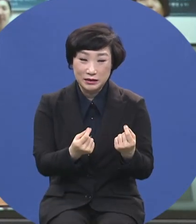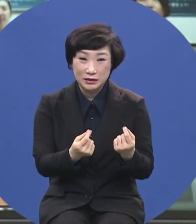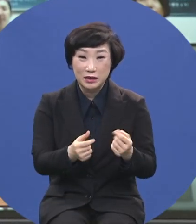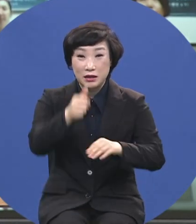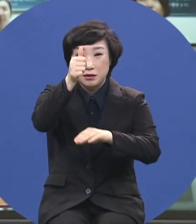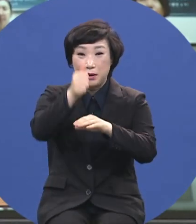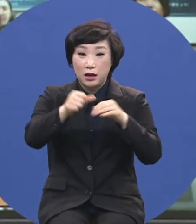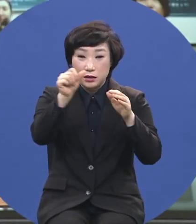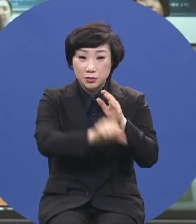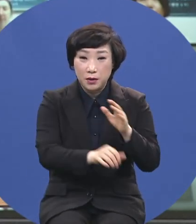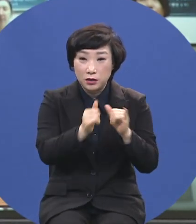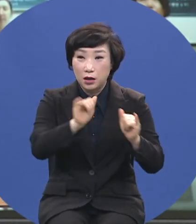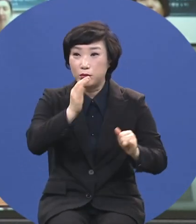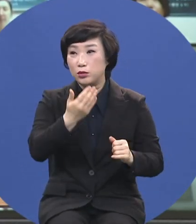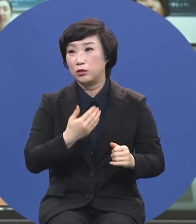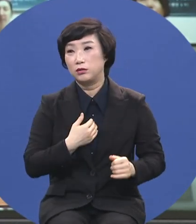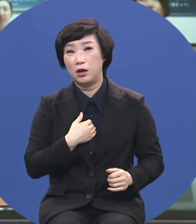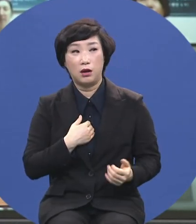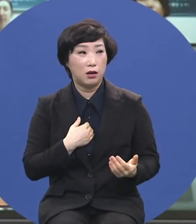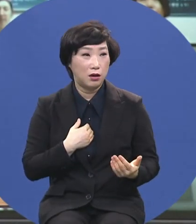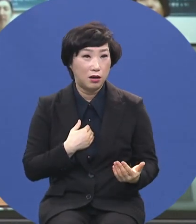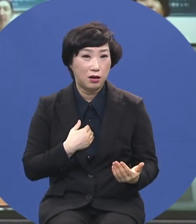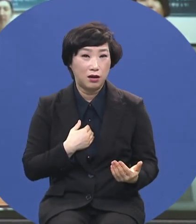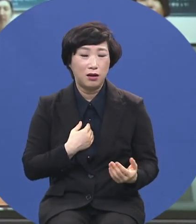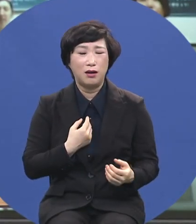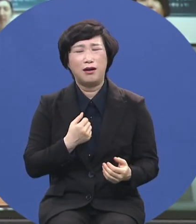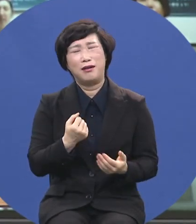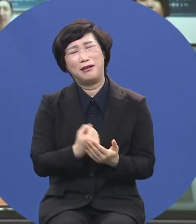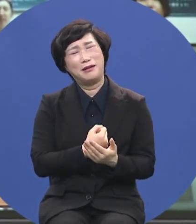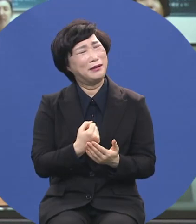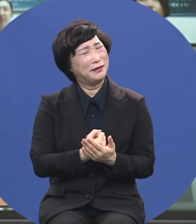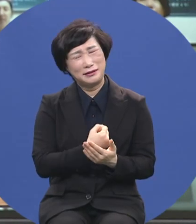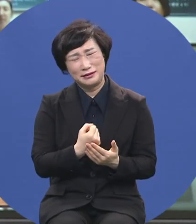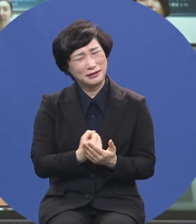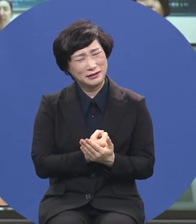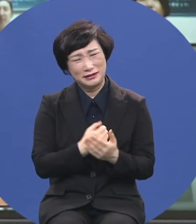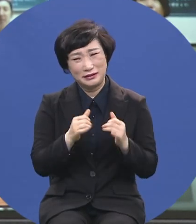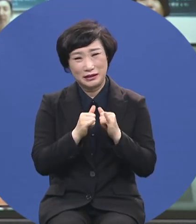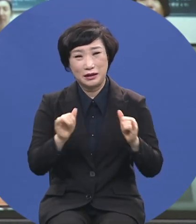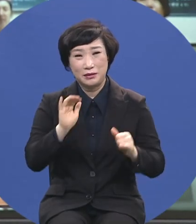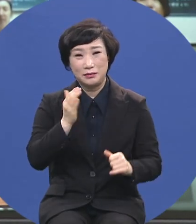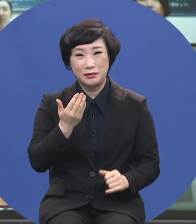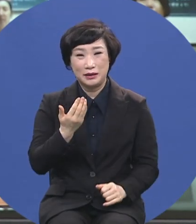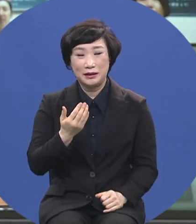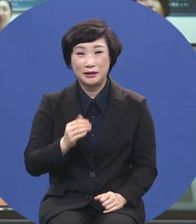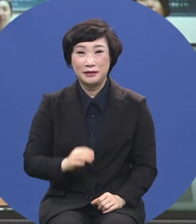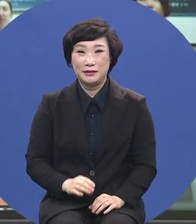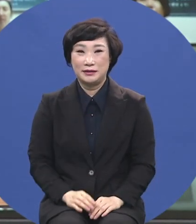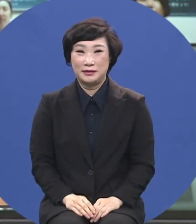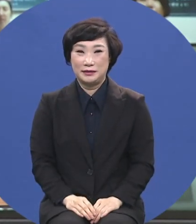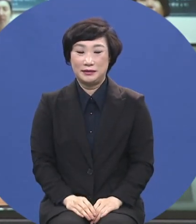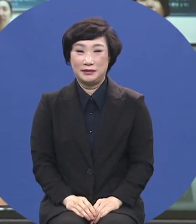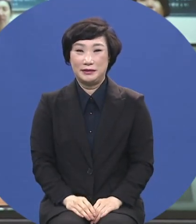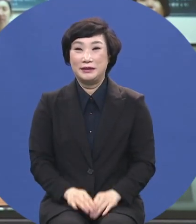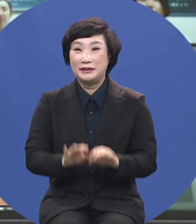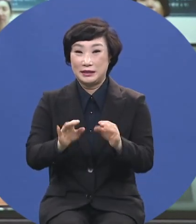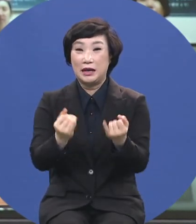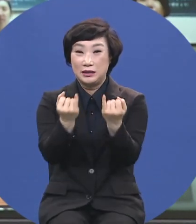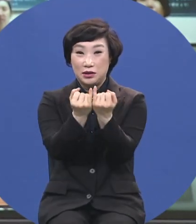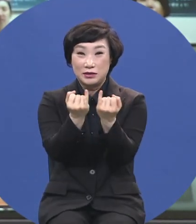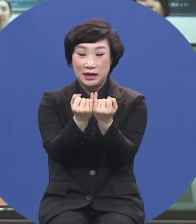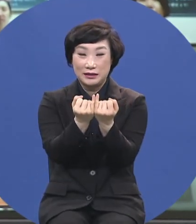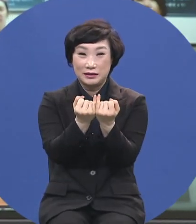최후의 실패자가 될 때 난 얼마나 딱한 사람이 되겠는가. 자,